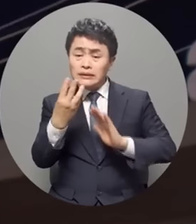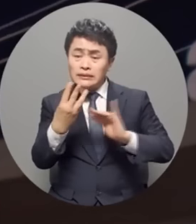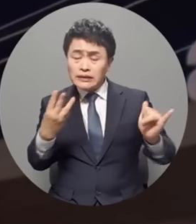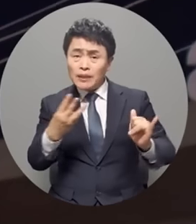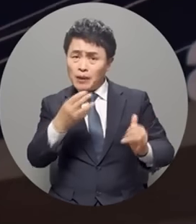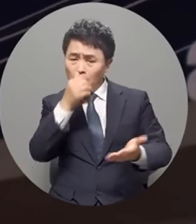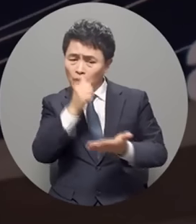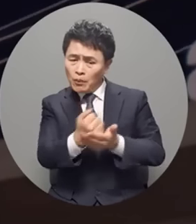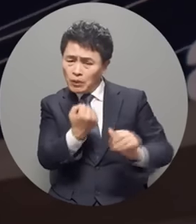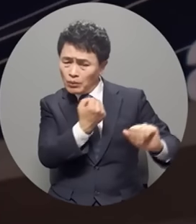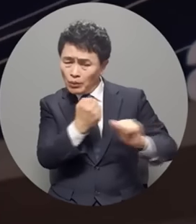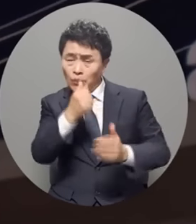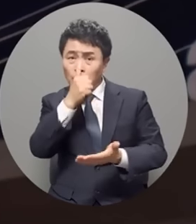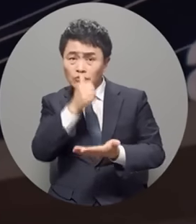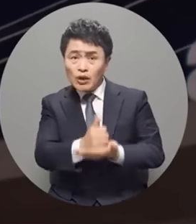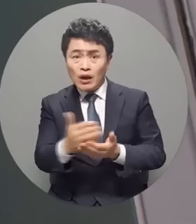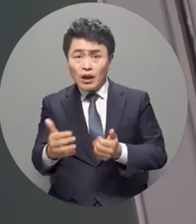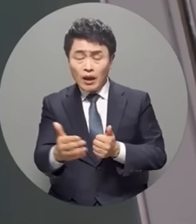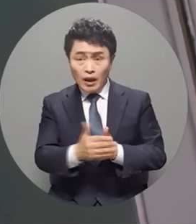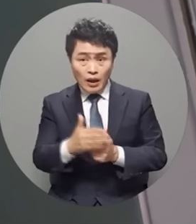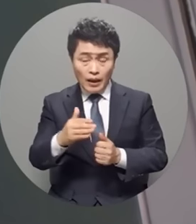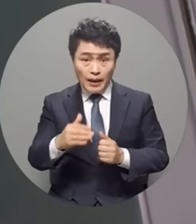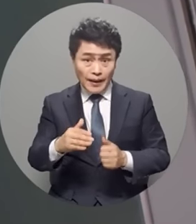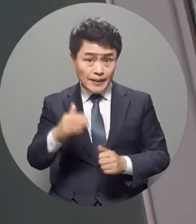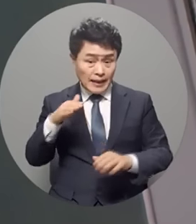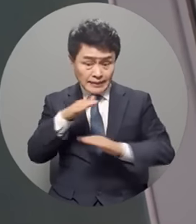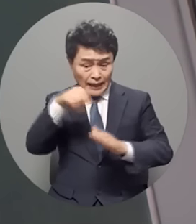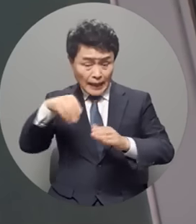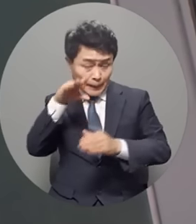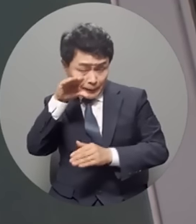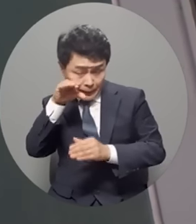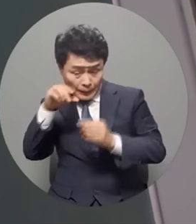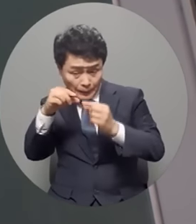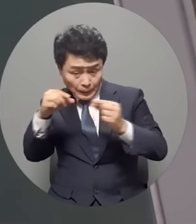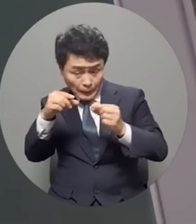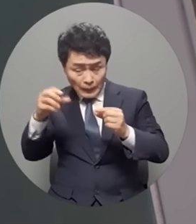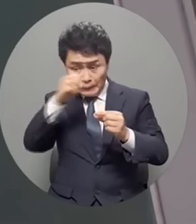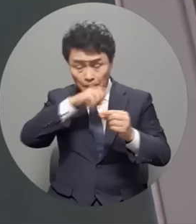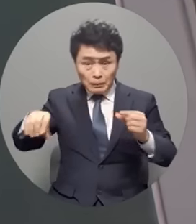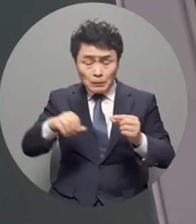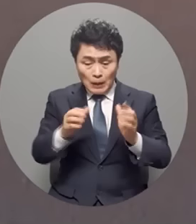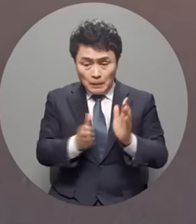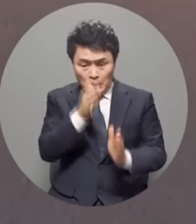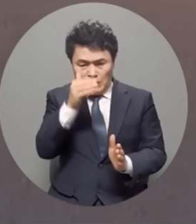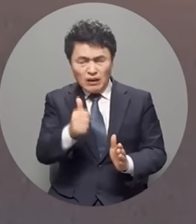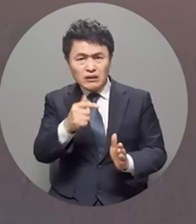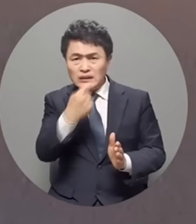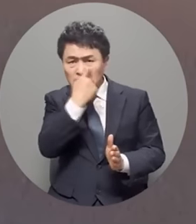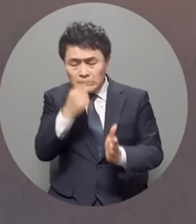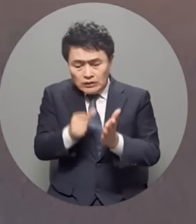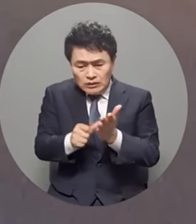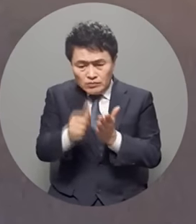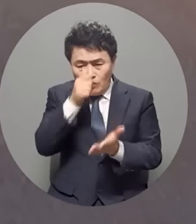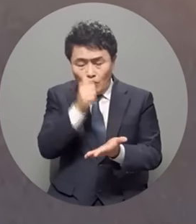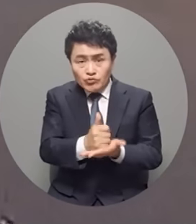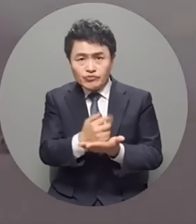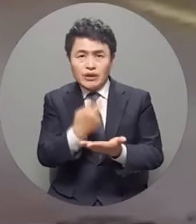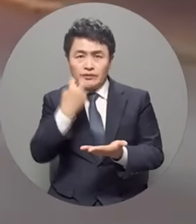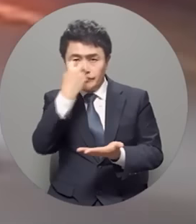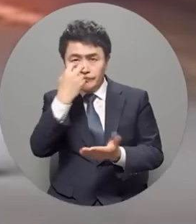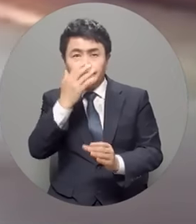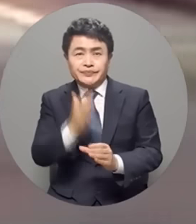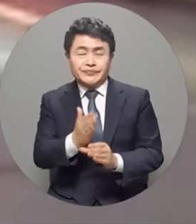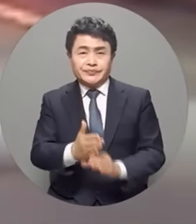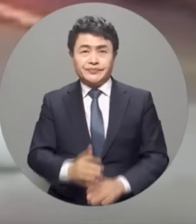범인도 혐의로 블랙박스 메모리 카드를 제거한 의혹을 받는 본부장은 증거인멸 혐의 추가에 수사를 진행하고